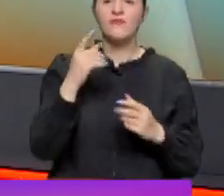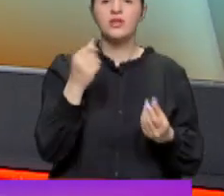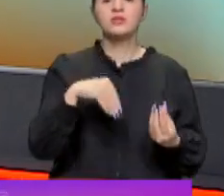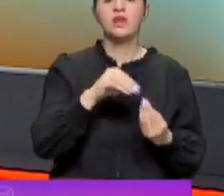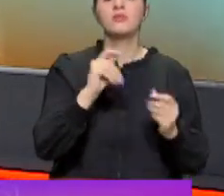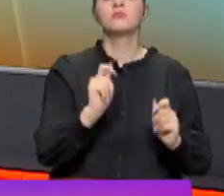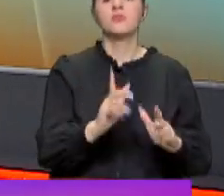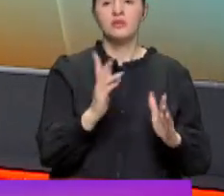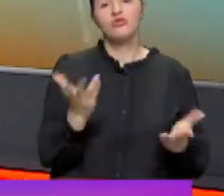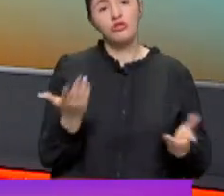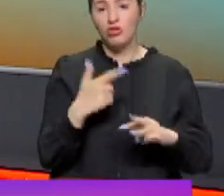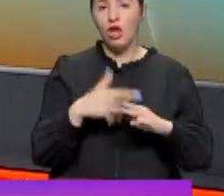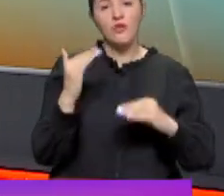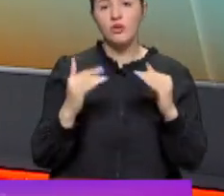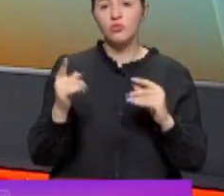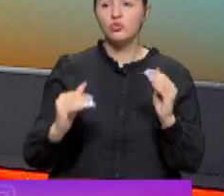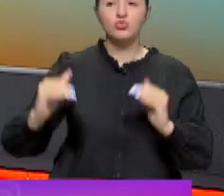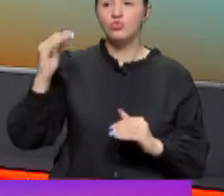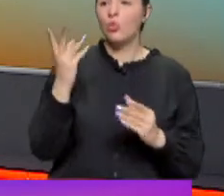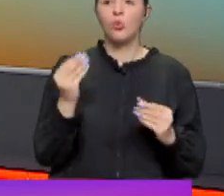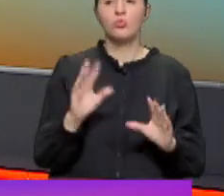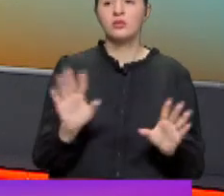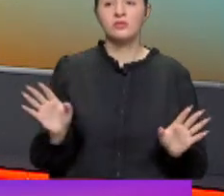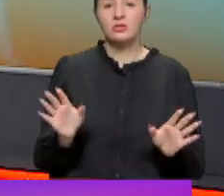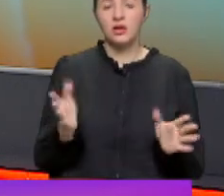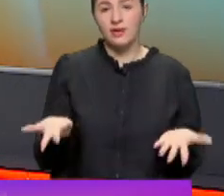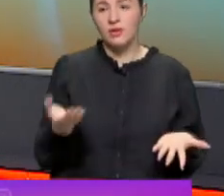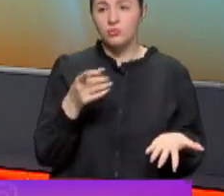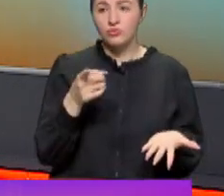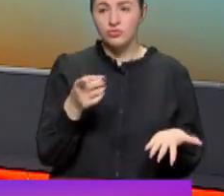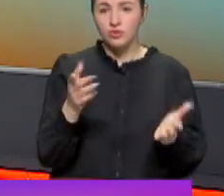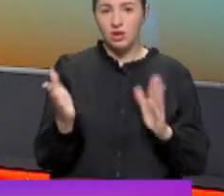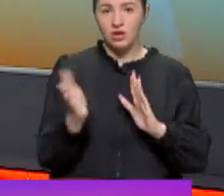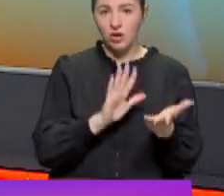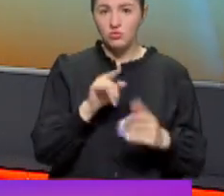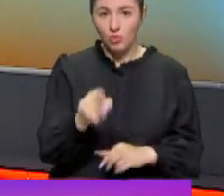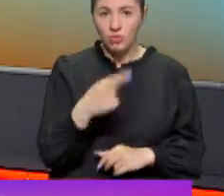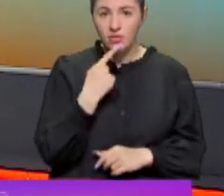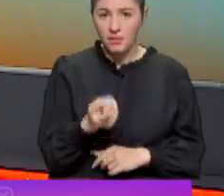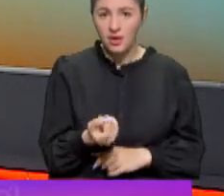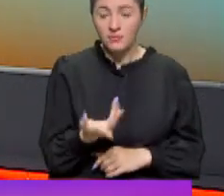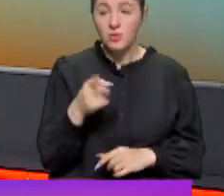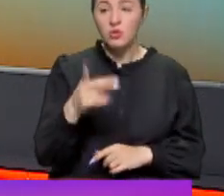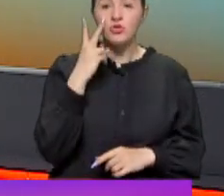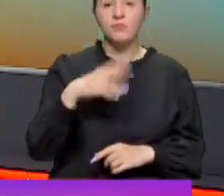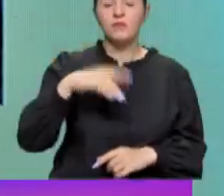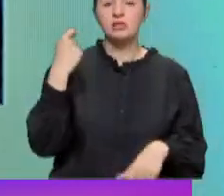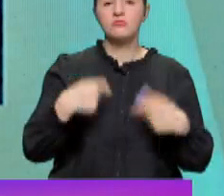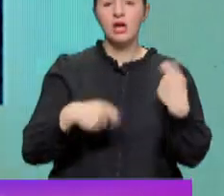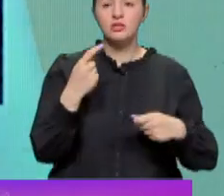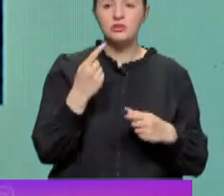yapılmamış olsaydı zaten enflasyon bu kadar yüksek olmazdı yani bunda karşılığı o Buna göre Merkez Bankası